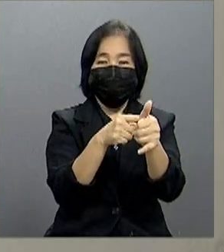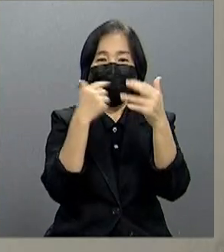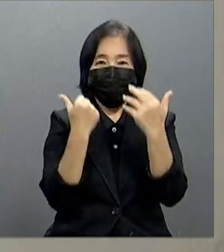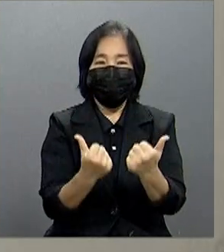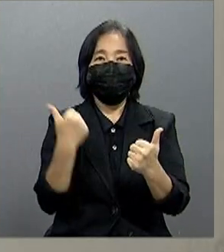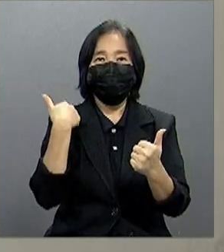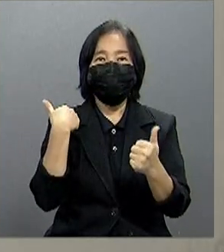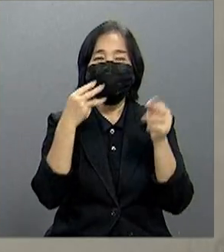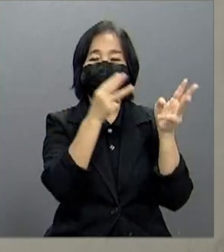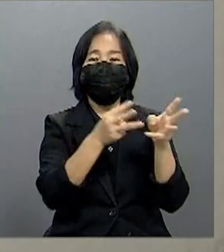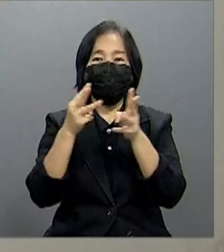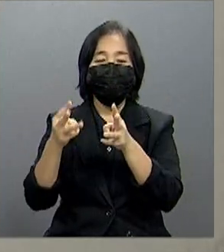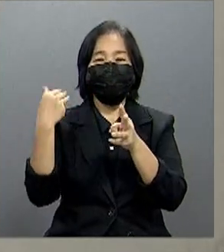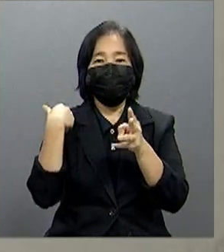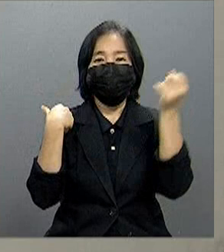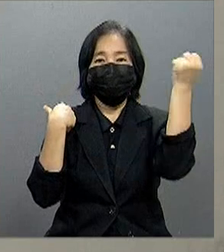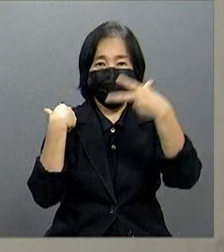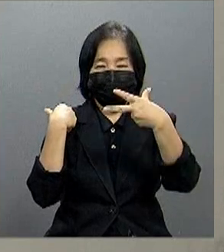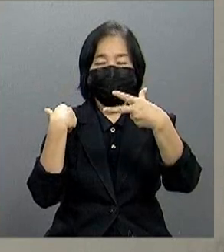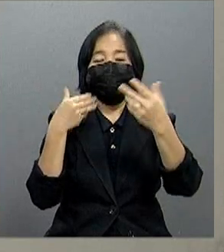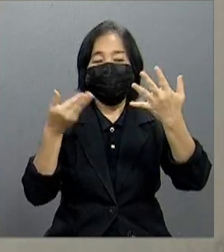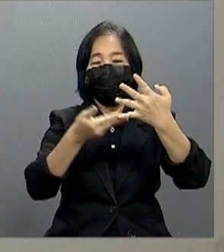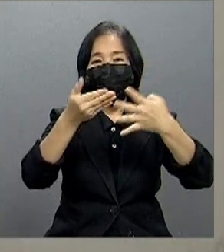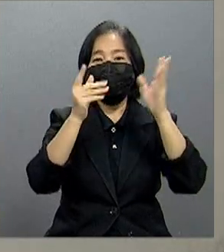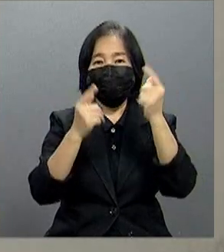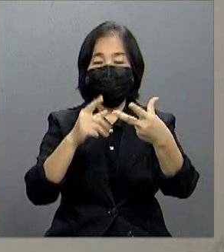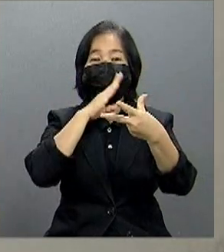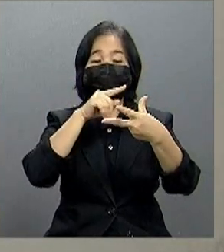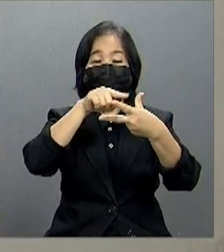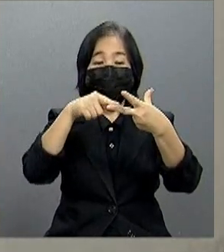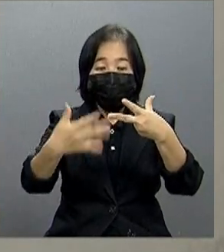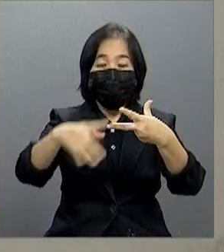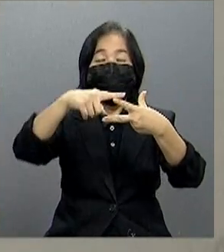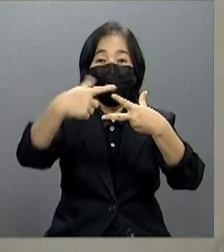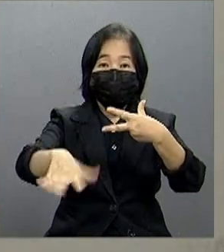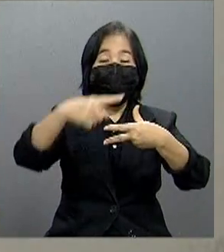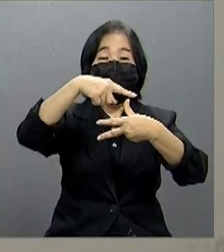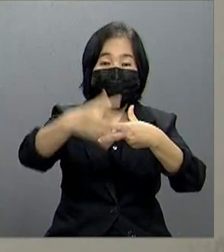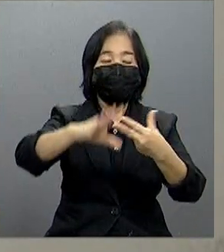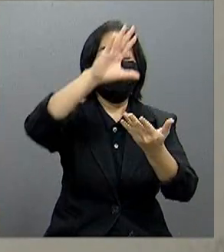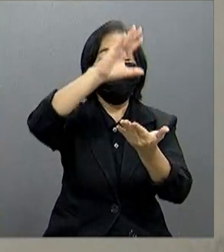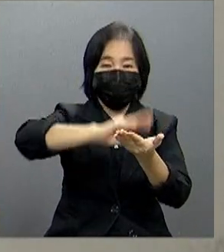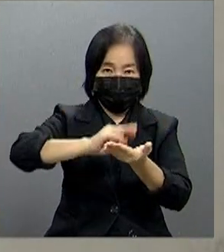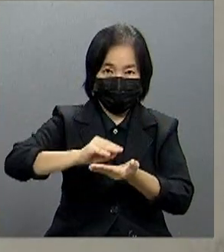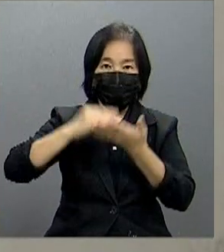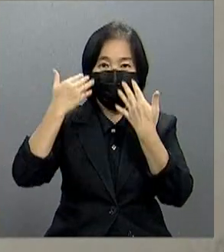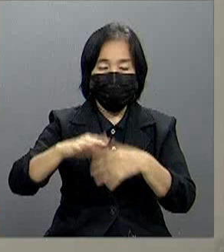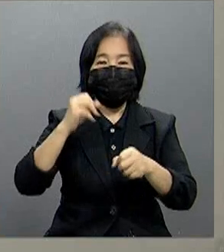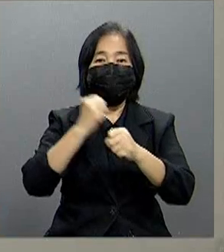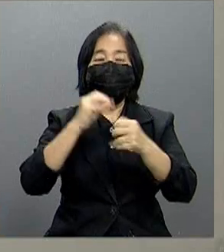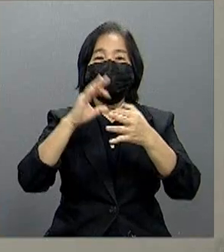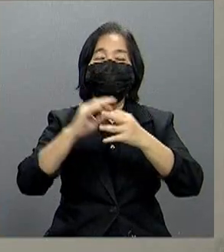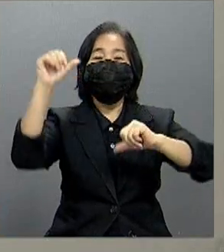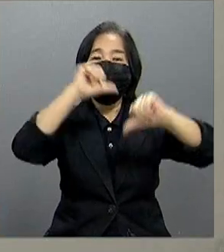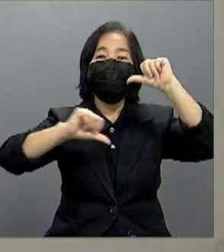ยะด้วยกันนะครับเมื่อเสร็จสิ้น3ระยะแล้วก็จะรวบรวมข้อมูลทั้งหมดทั้งข้อมูลการผลิตข้อมูลการทดสอบในสัตว์แล้วก็ข้อมูล